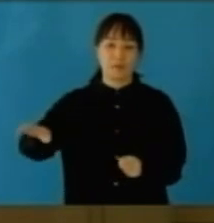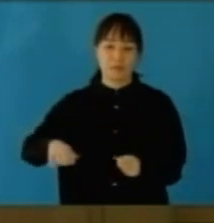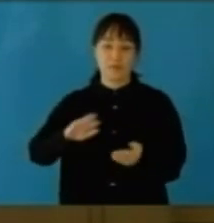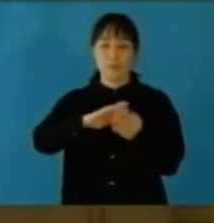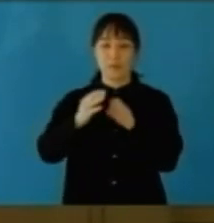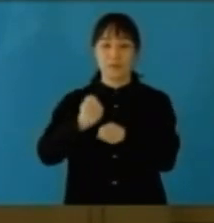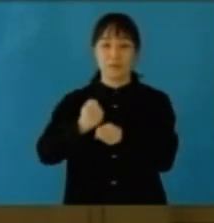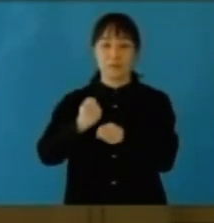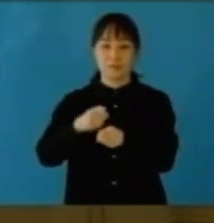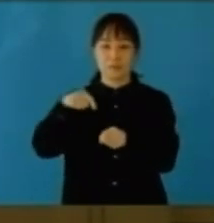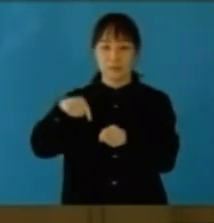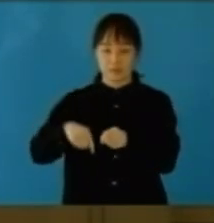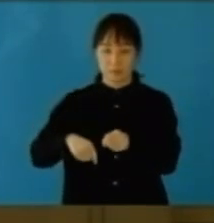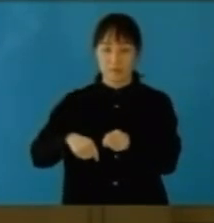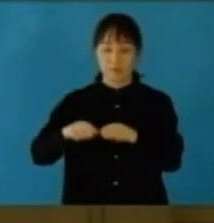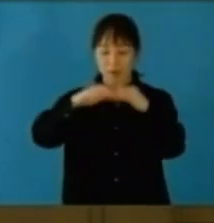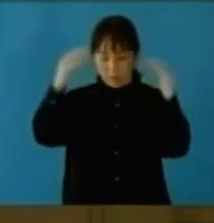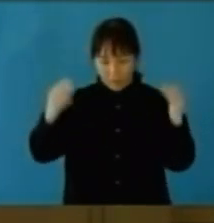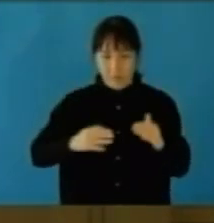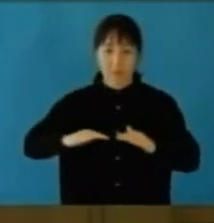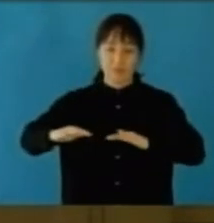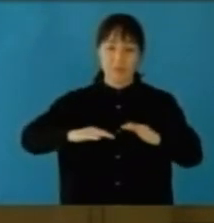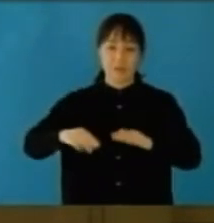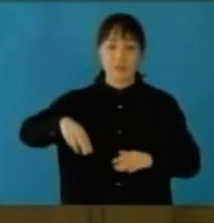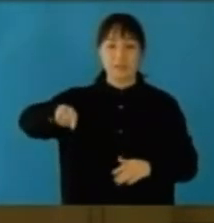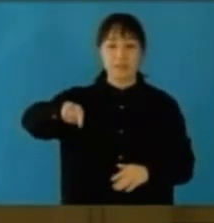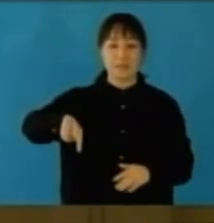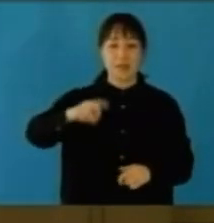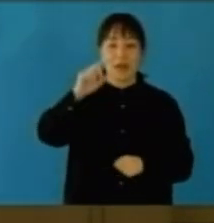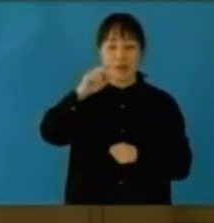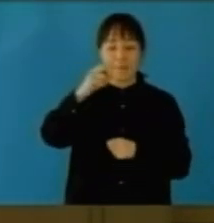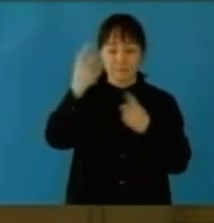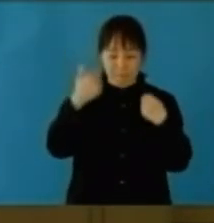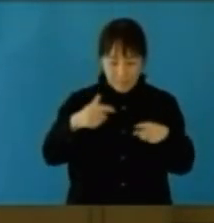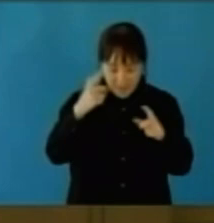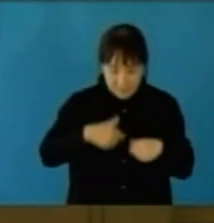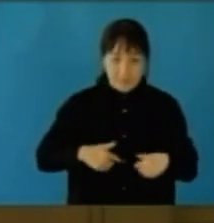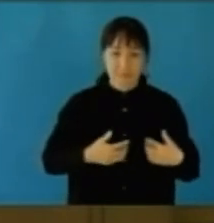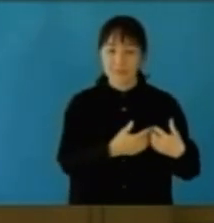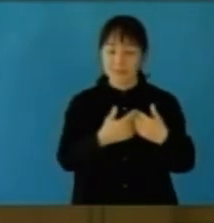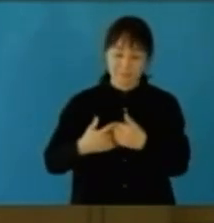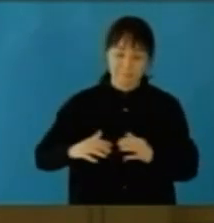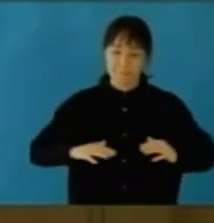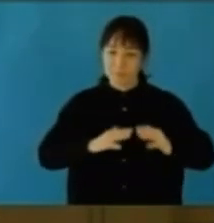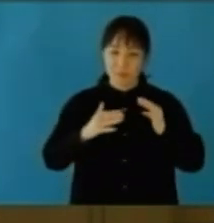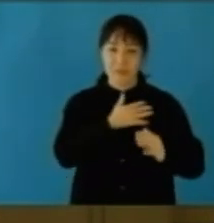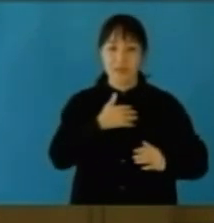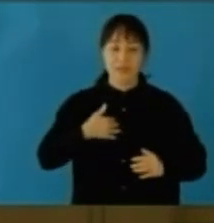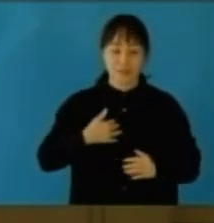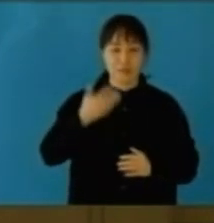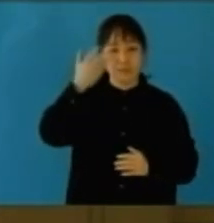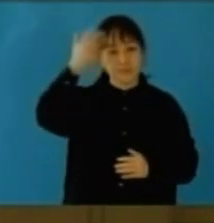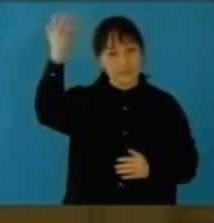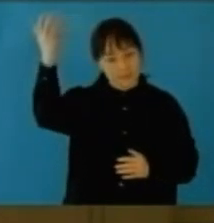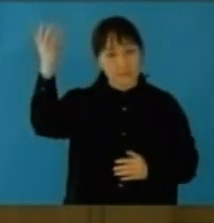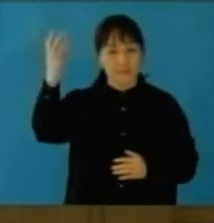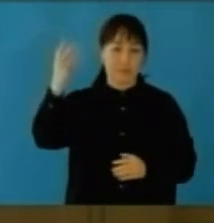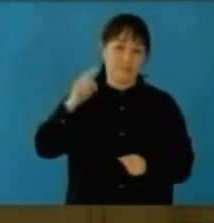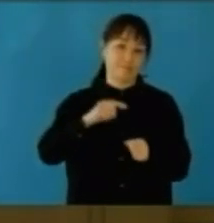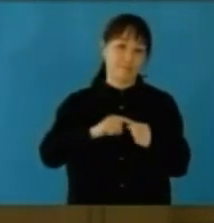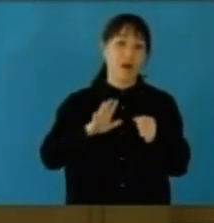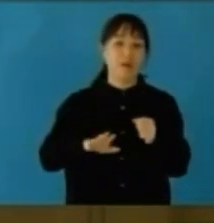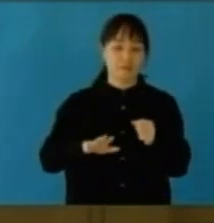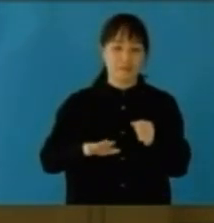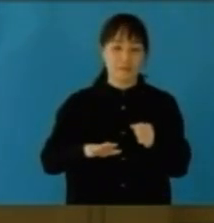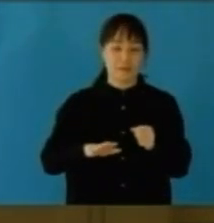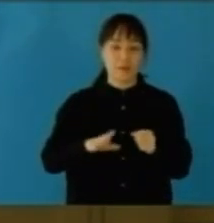りについては、グランドデザインにおいて年間365日にぎわう拠点を形成するというビジョンが示されており、私としても